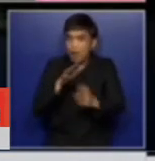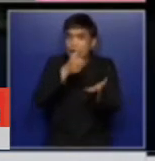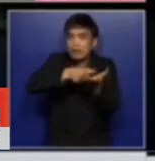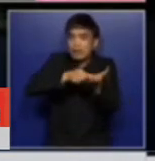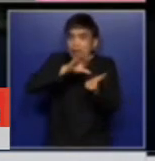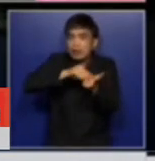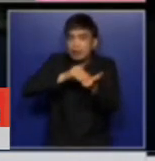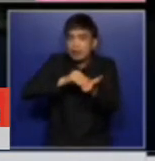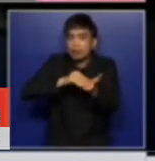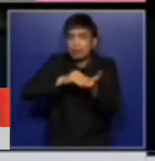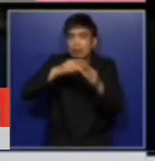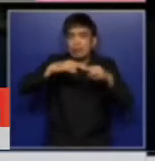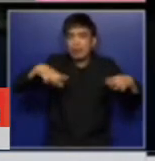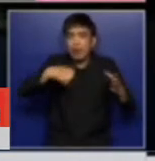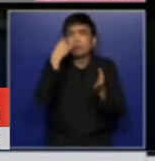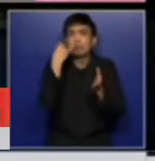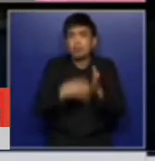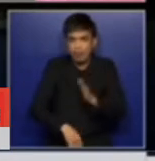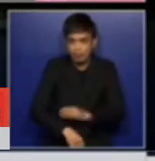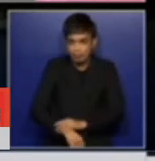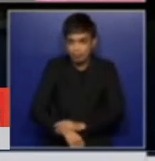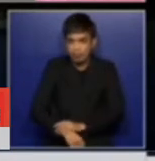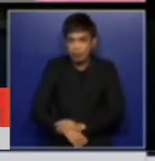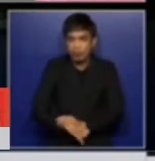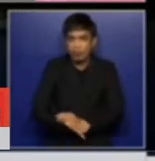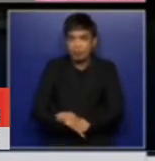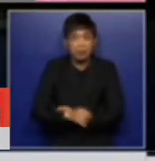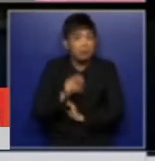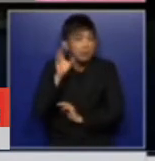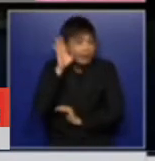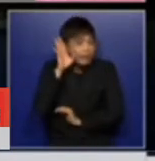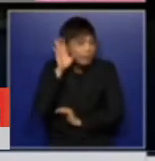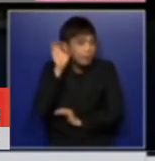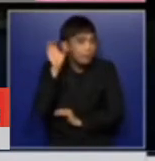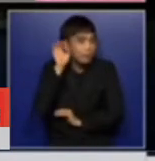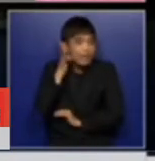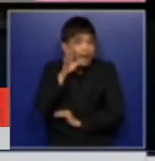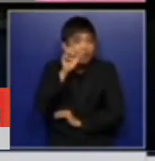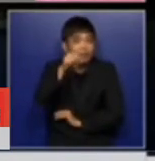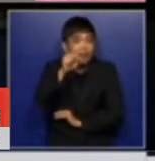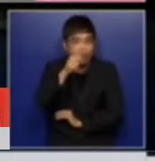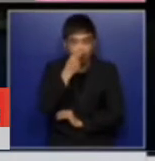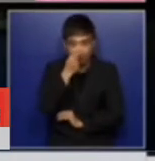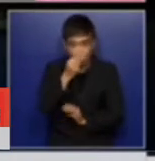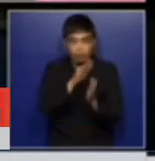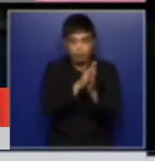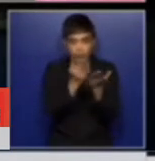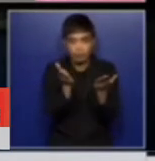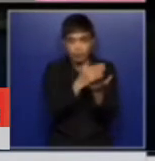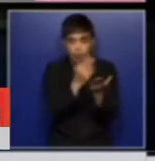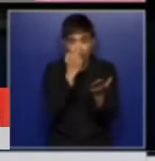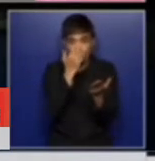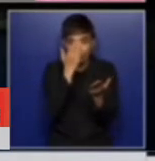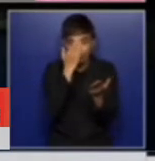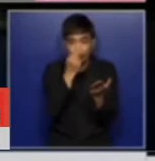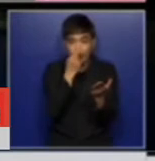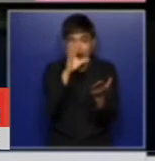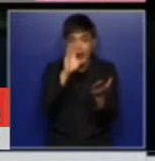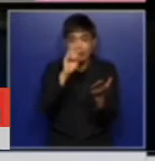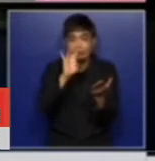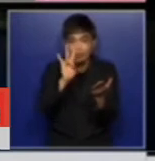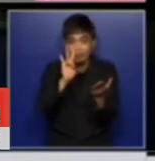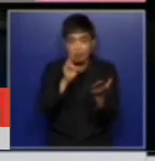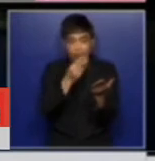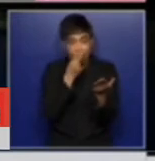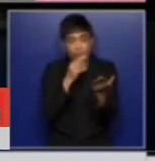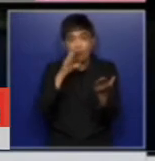ถ้าท่านประธานไม่เชื่อนะครับเปิดตามผมเปิดไปดูที่หน้า57จะพบว่ารัฐบาลท่านพลเอกประยุทธ์เนี่ยนะครับจัด